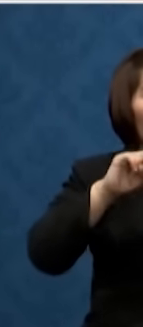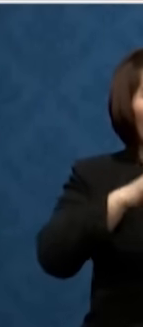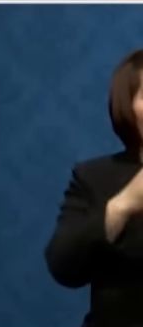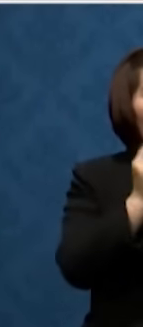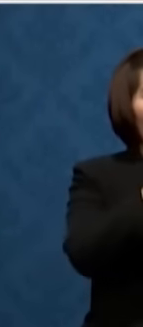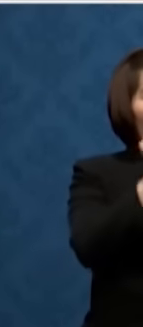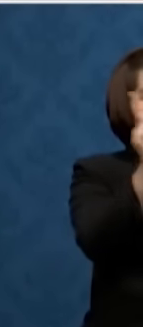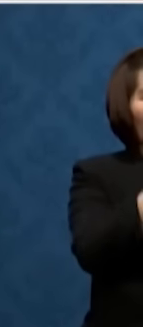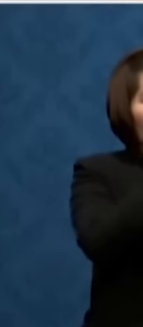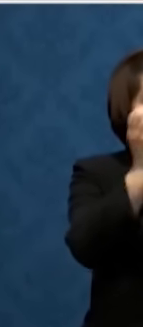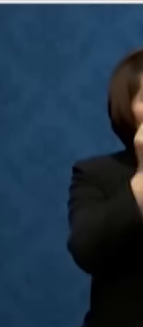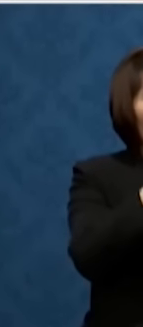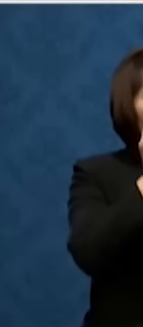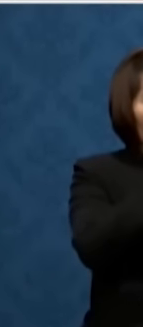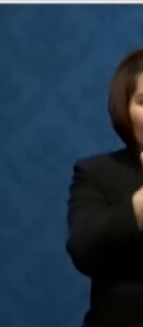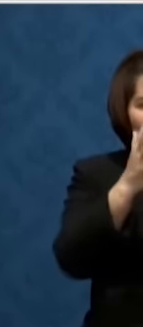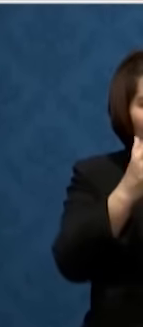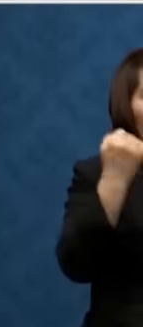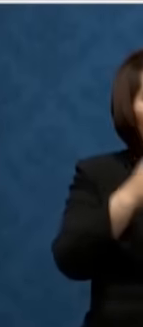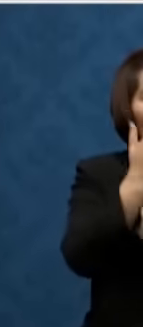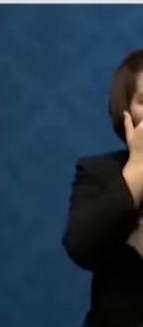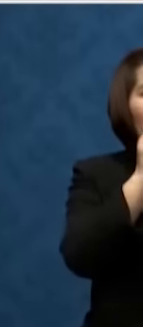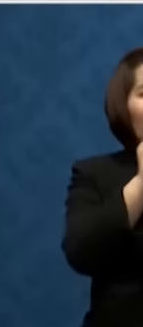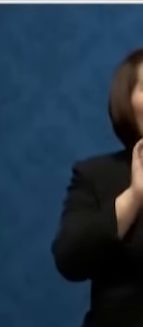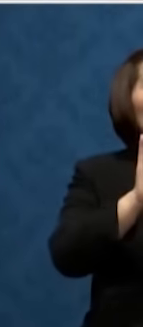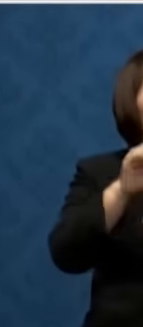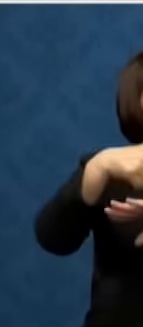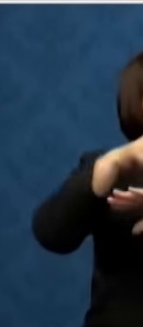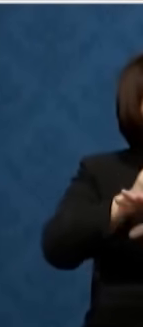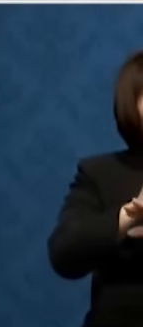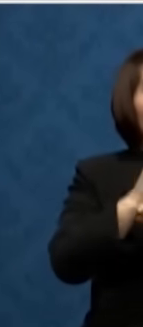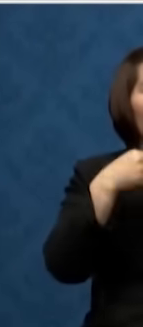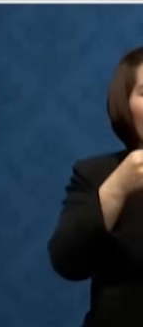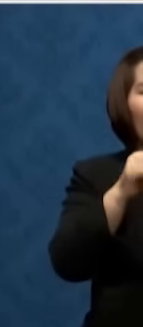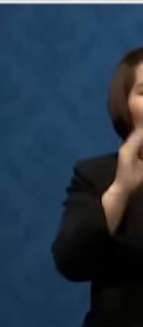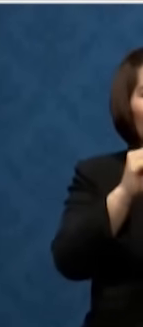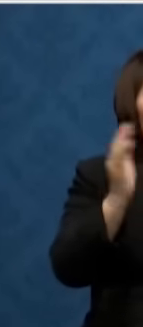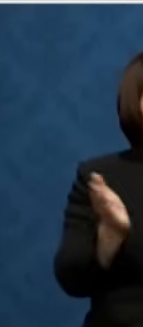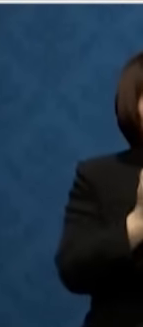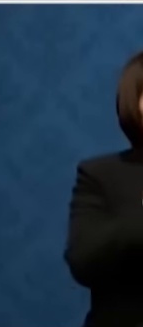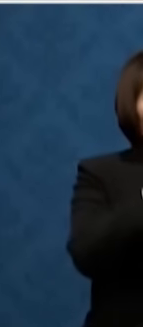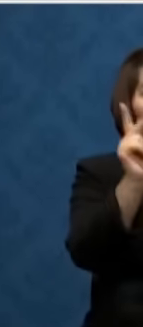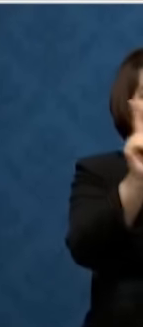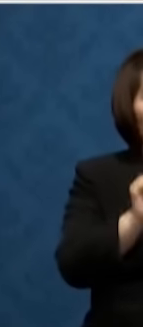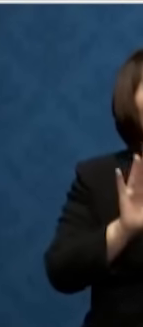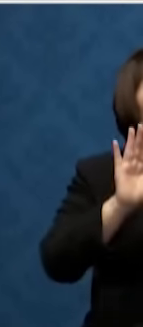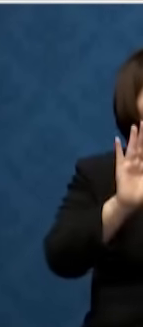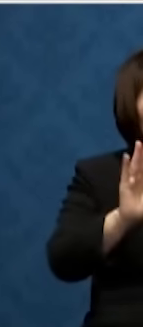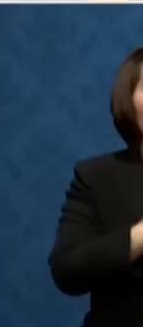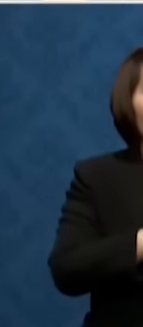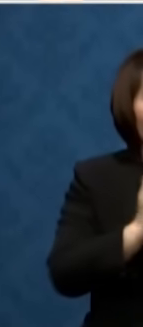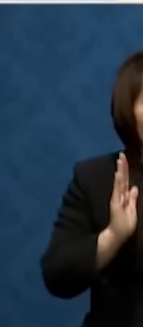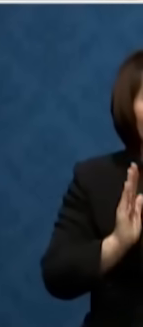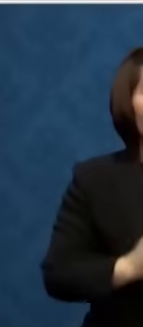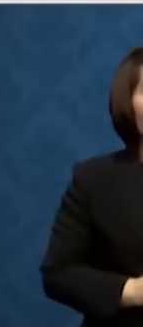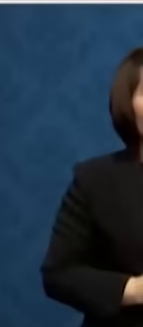รมนูญดังนั้นขอให้ท่านประธานครับช่วยควบคุมการประชุมให้ถูกต้องให้ชอบด้วยกฎหมายด้วยครับขอบคุณครับ ครับ